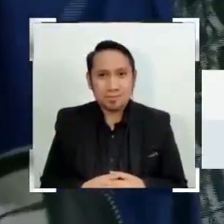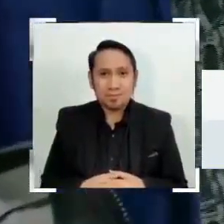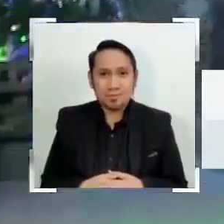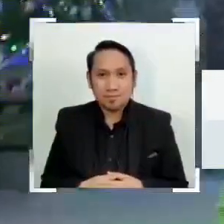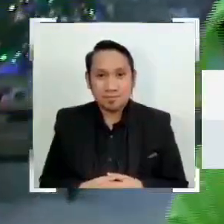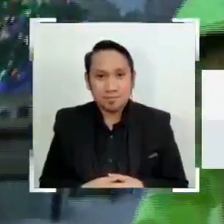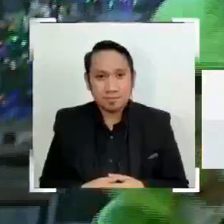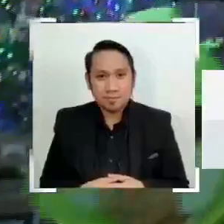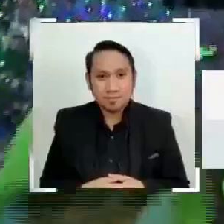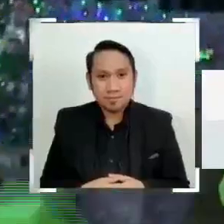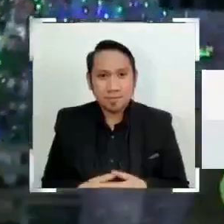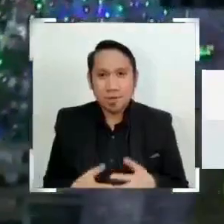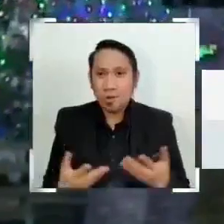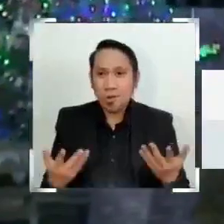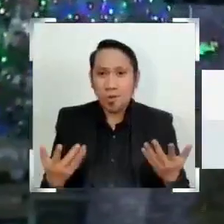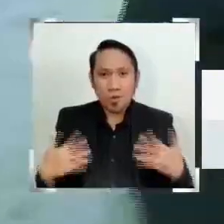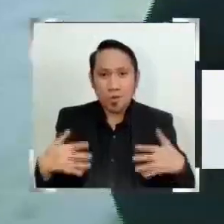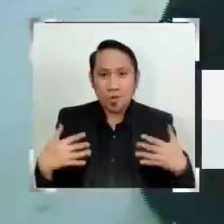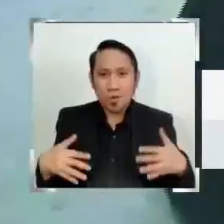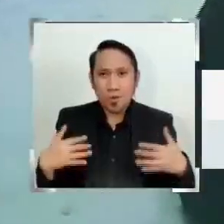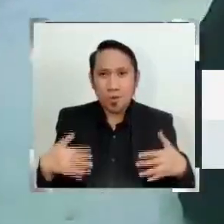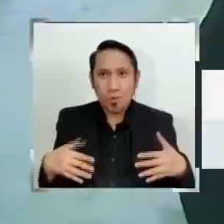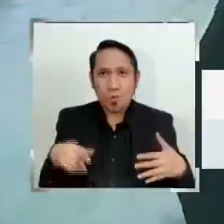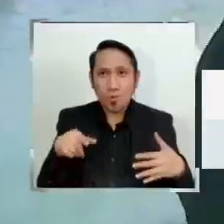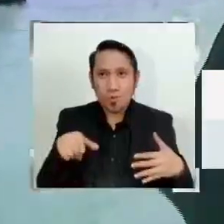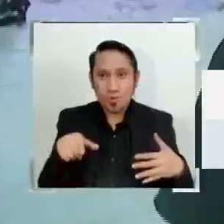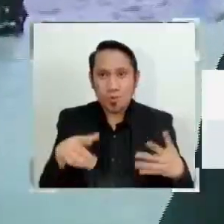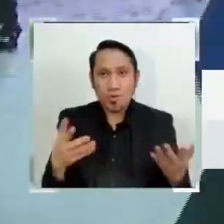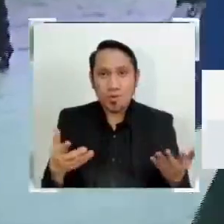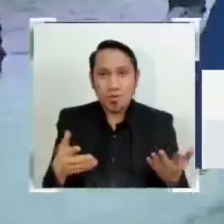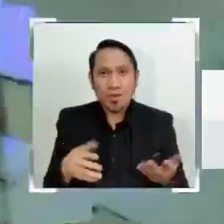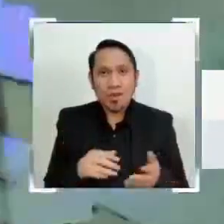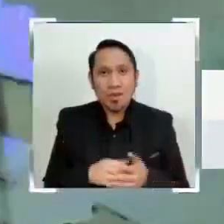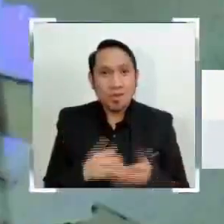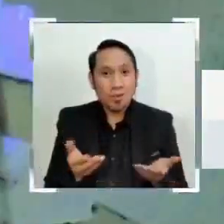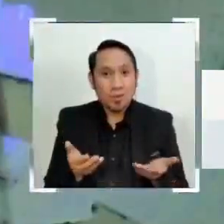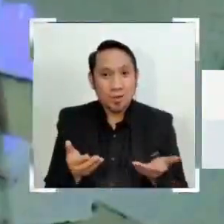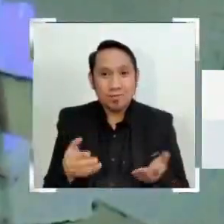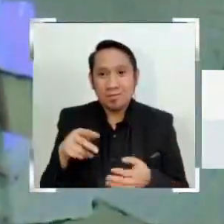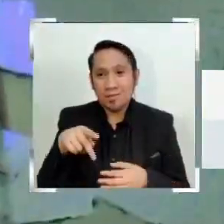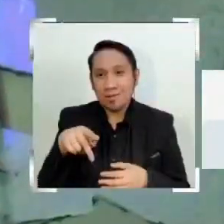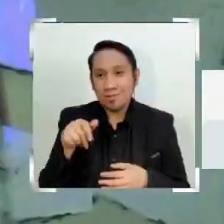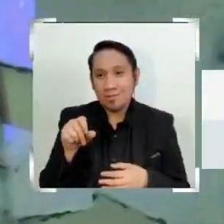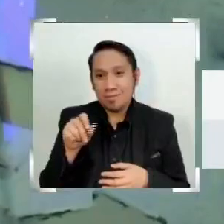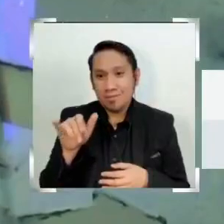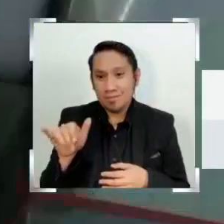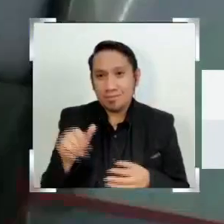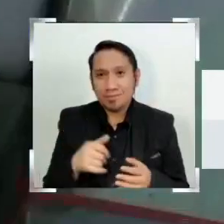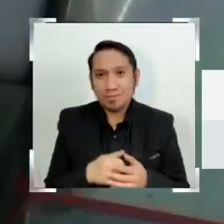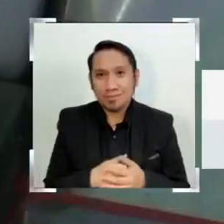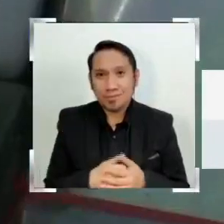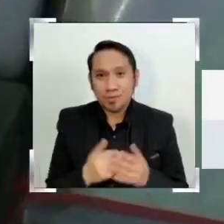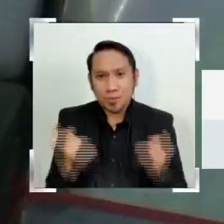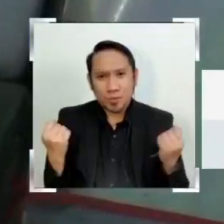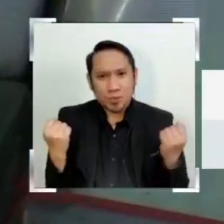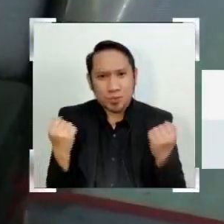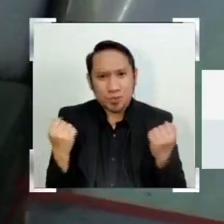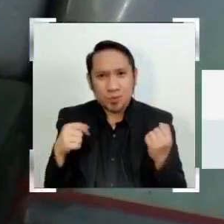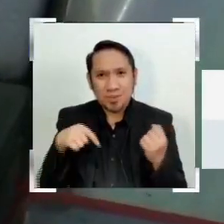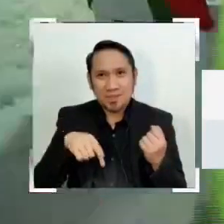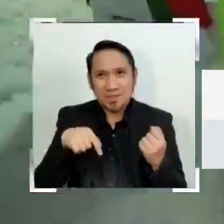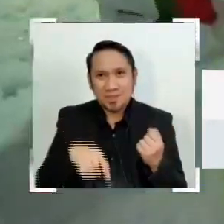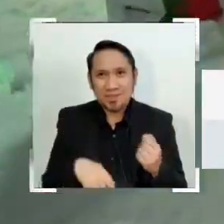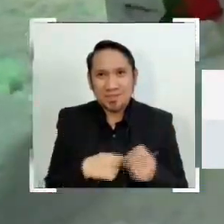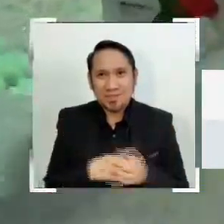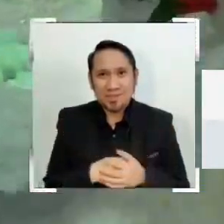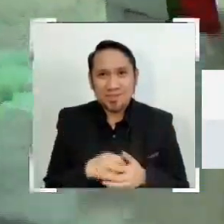Mapapalatet snow ka sa tampok na pasyalan sa isang amusement park sa Pasay City. Sino ba naman ang hindi lalamigin sa negative 15 degrees